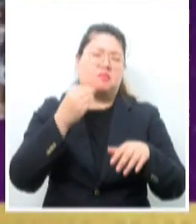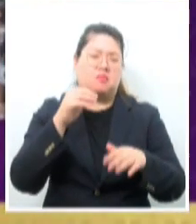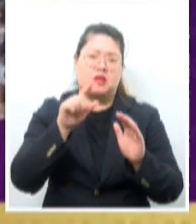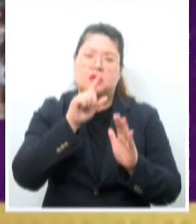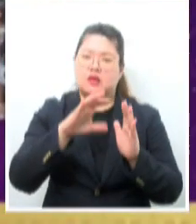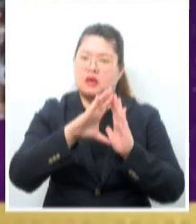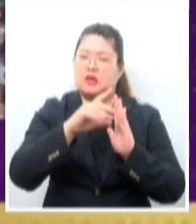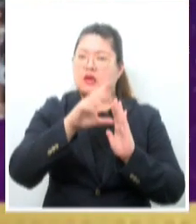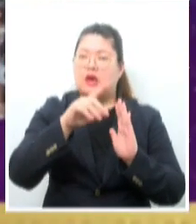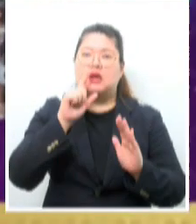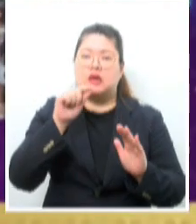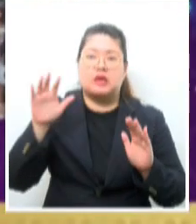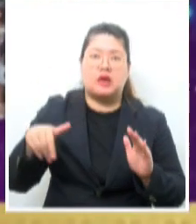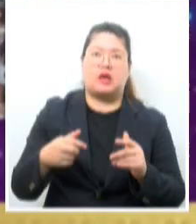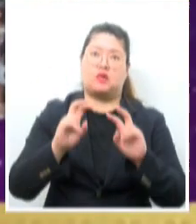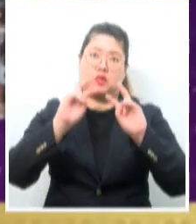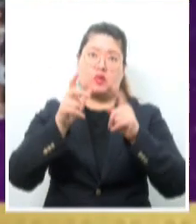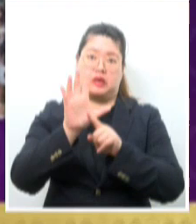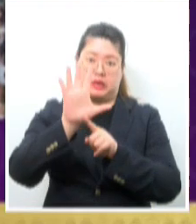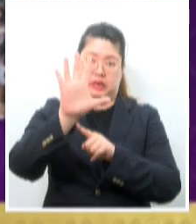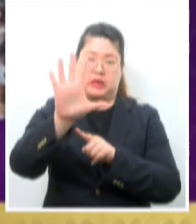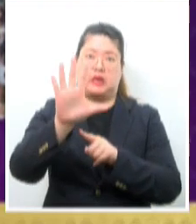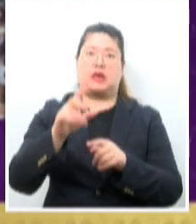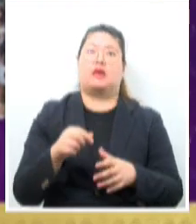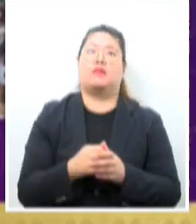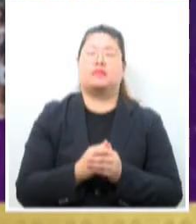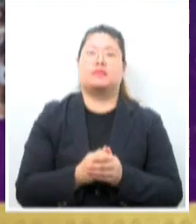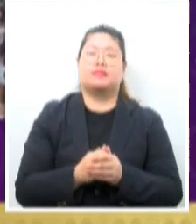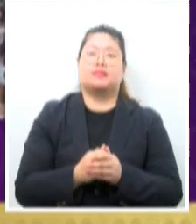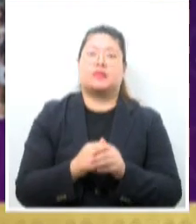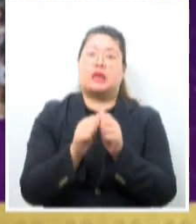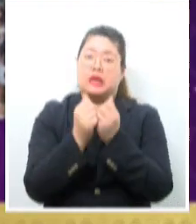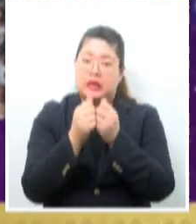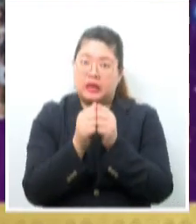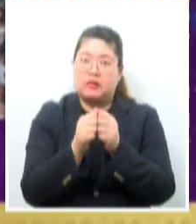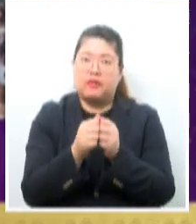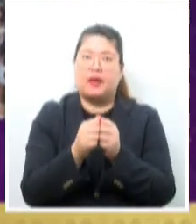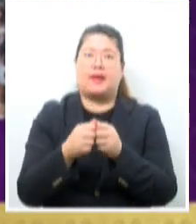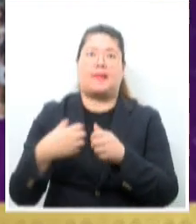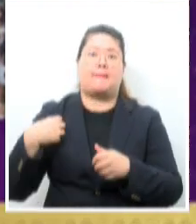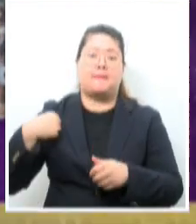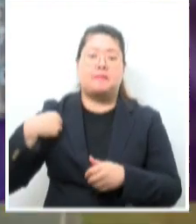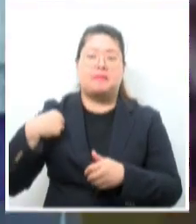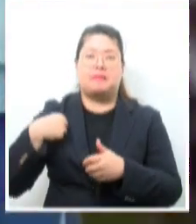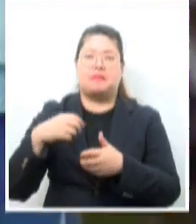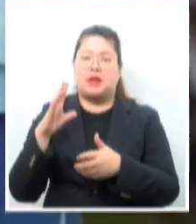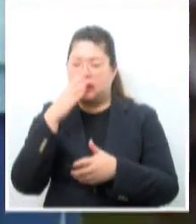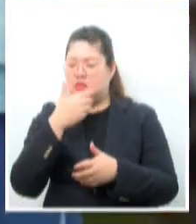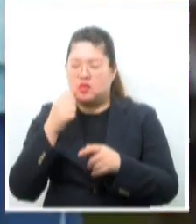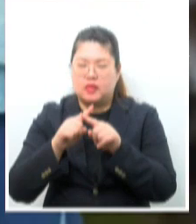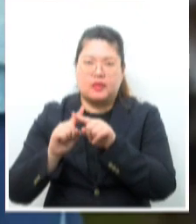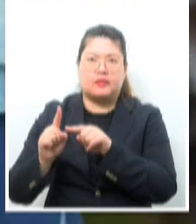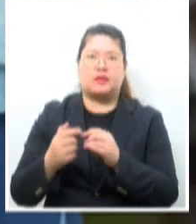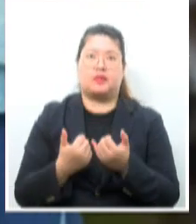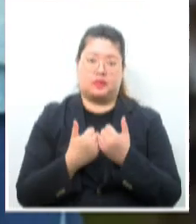นันทบุรีตอนที่5กาแฟสร้างป่าพิมพ์ผ้าย้อมผู ร